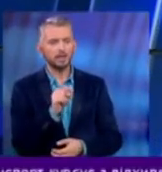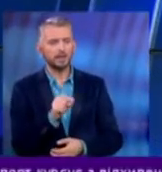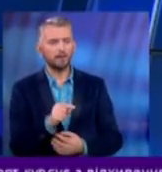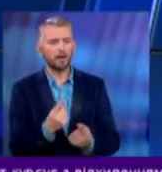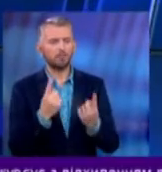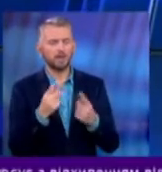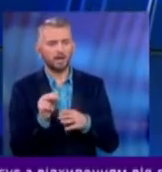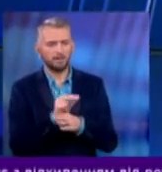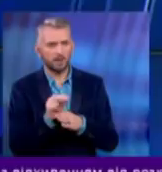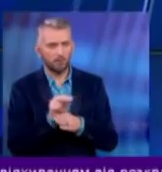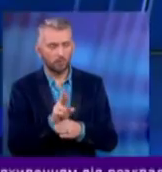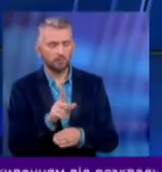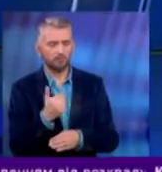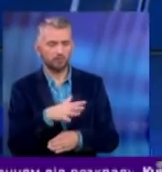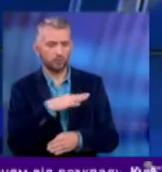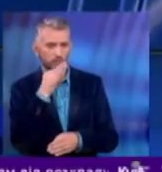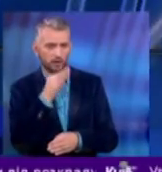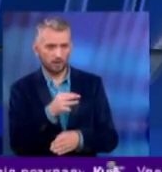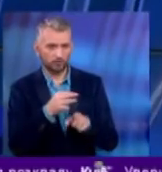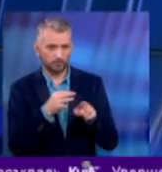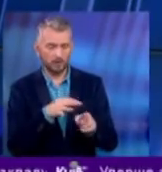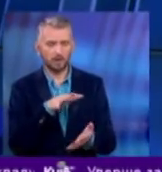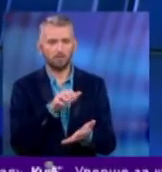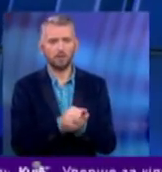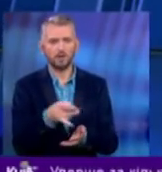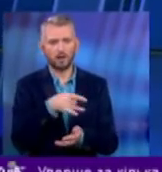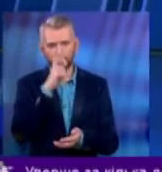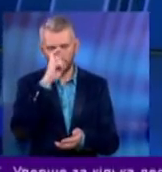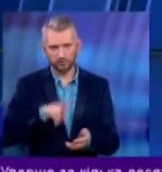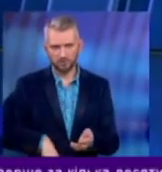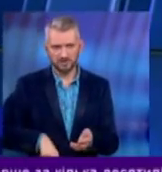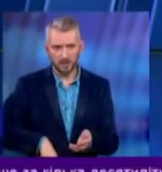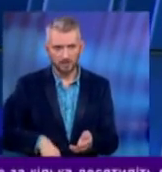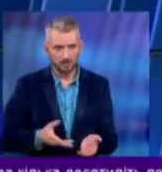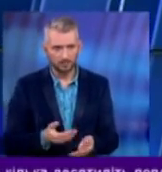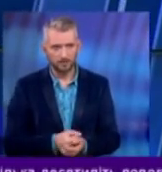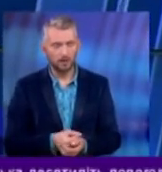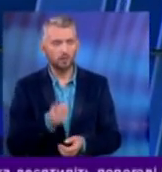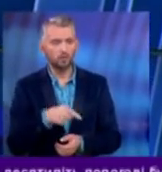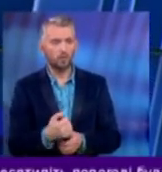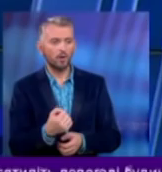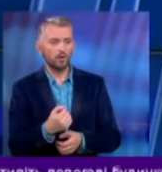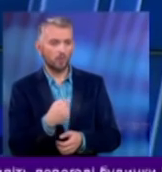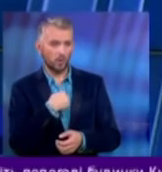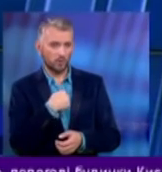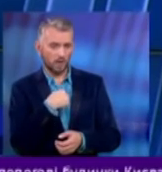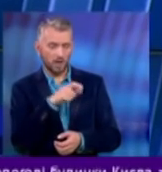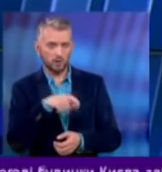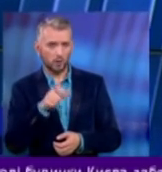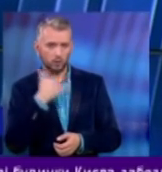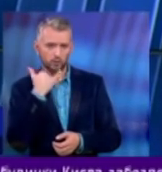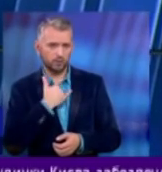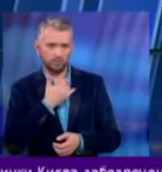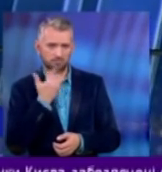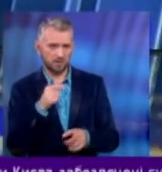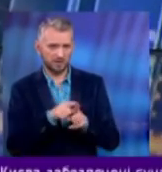капітальними ремонтами, як вже було зазначено моїм колегами, займається райдержадміністрація, тому до нас люди з такими питаннями не